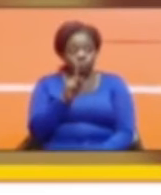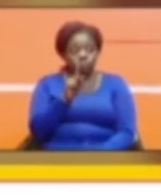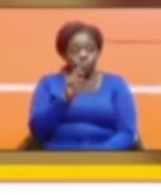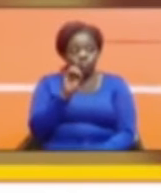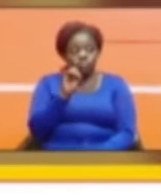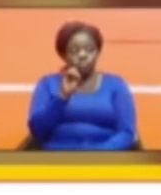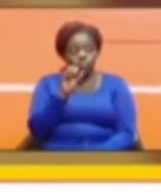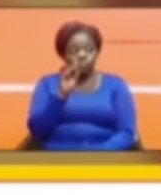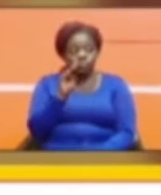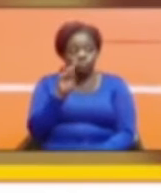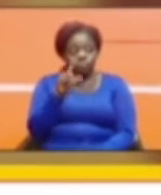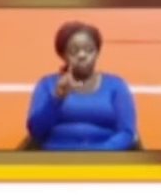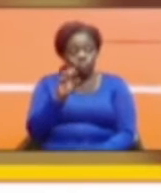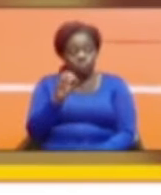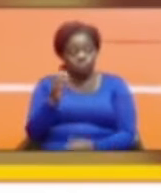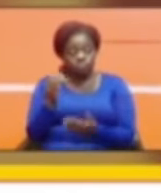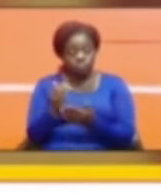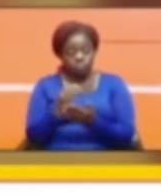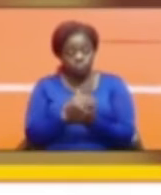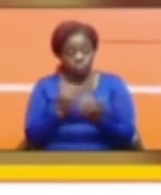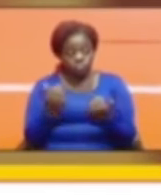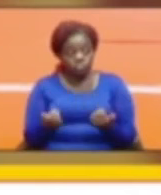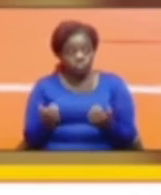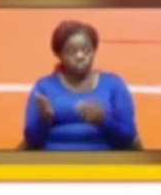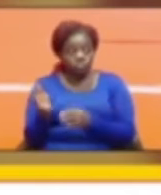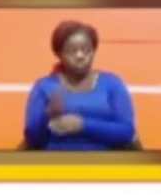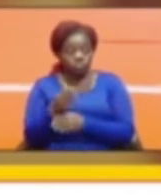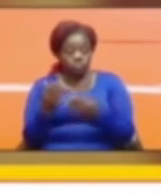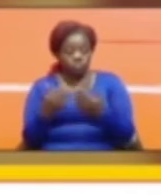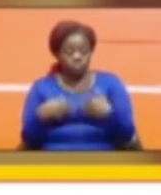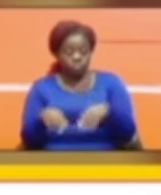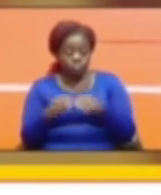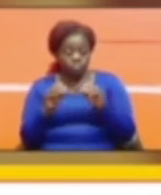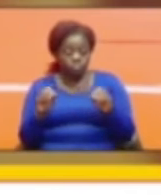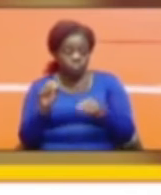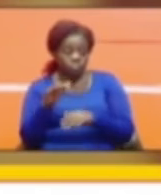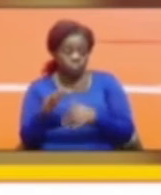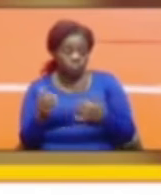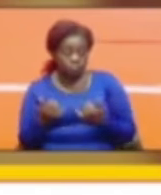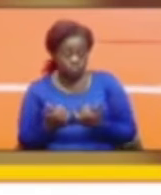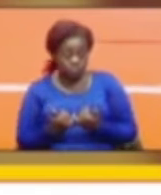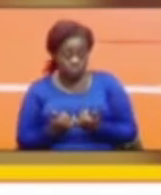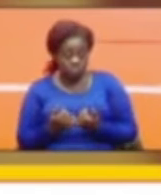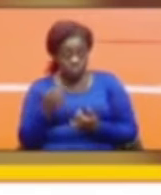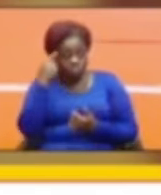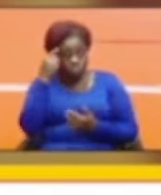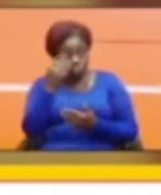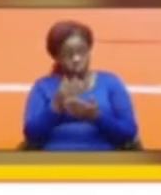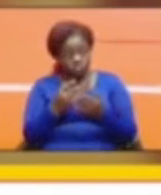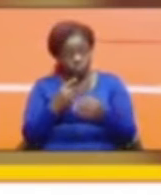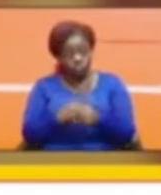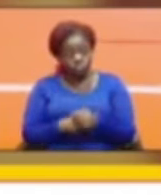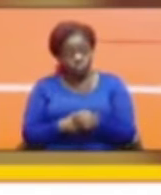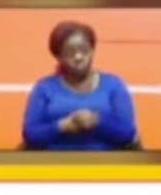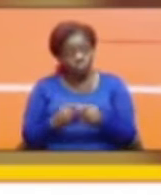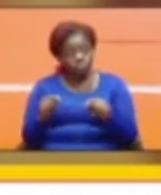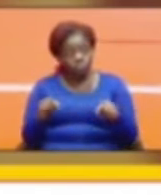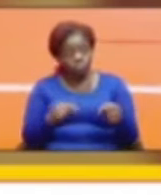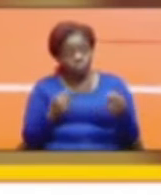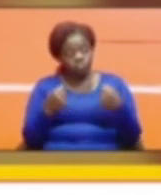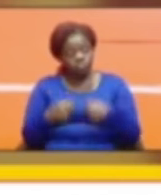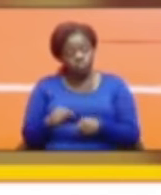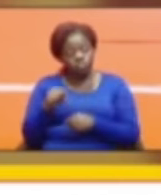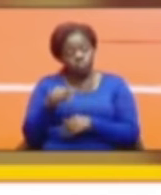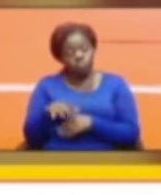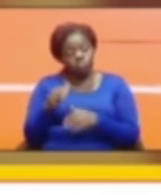oba Kibuule akyali minisita naye ng'avaddemu n'obutakkaanya ne mukyala we for some time. Tuvumirira ekikolwa kityo